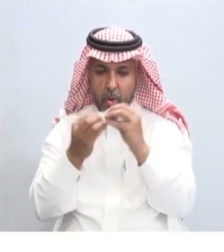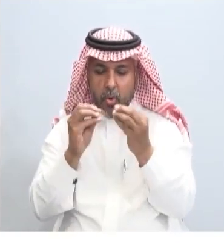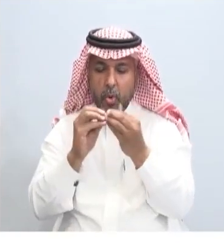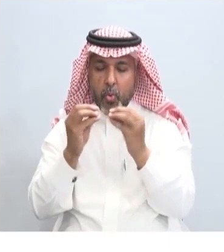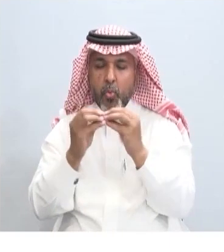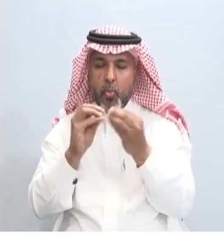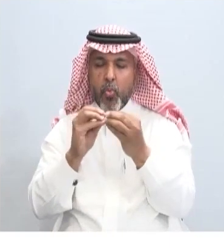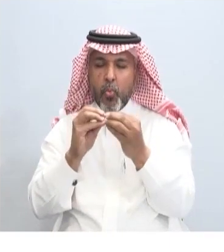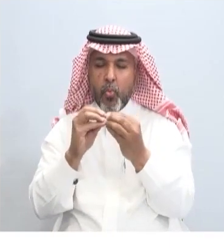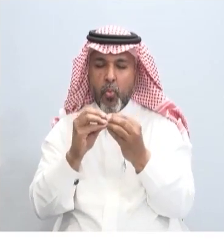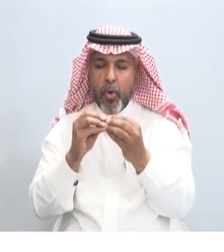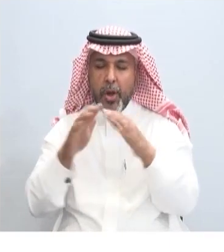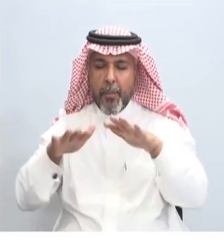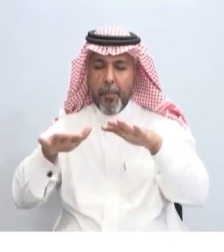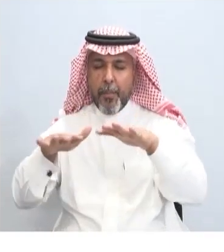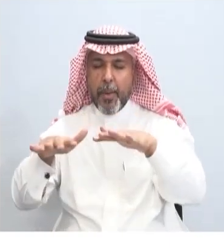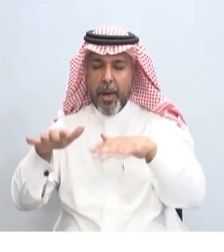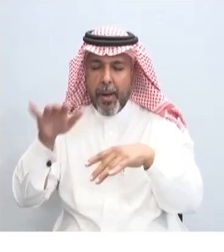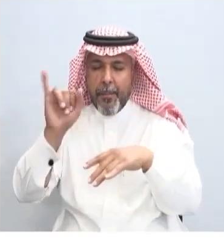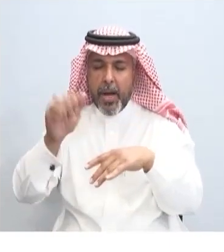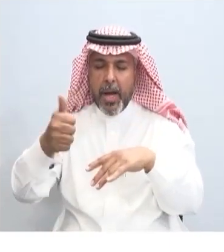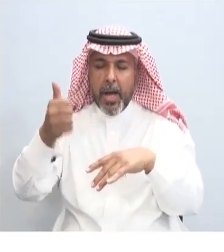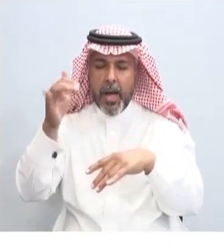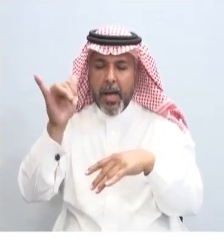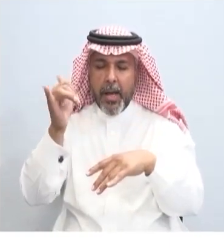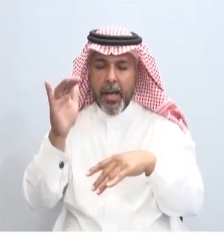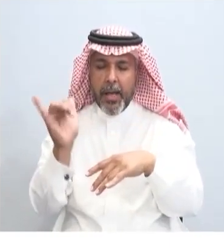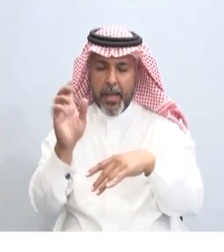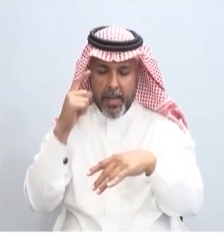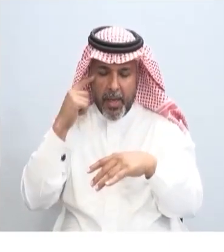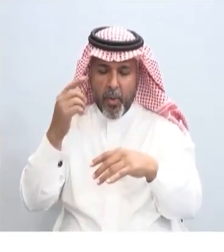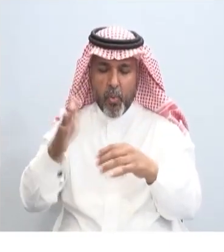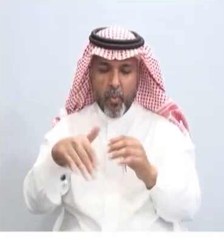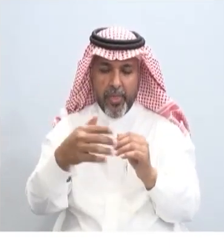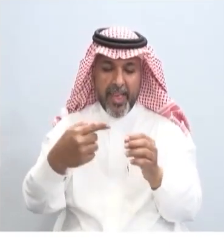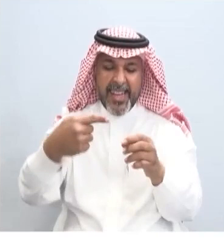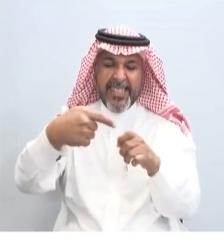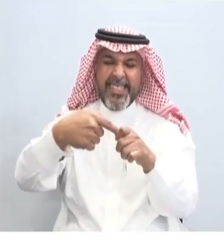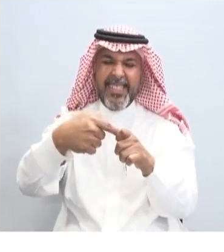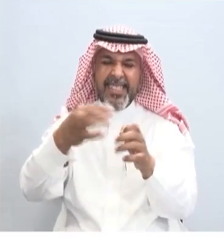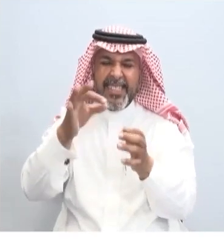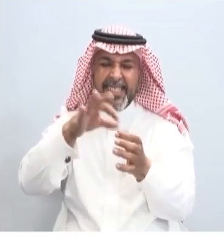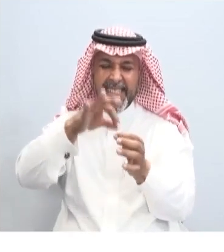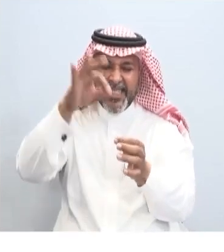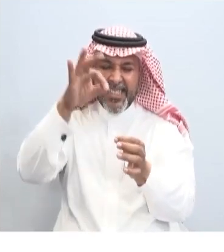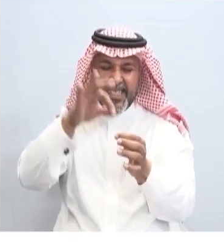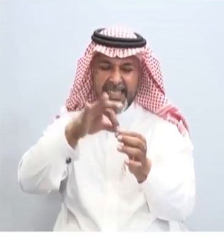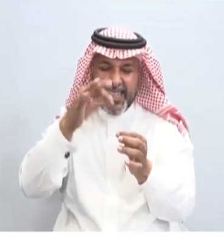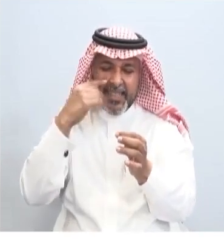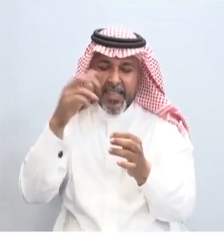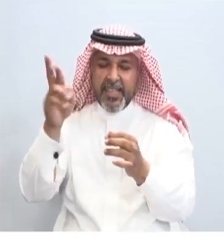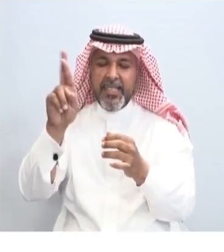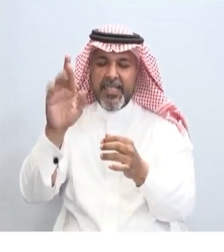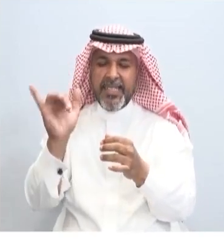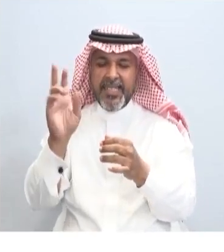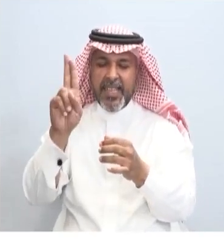مائيه او الوان زيتيه اللوحات ذات الالوان المائيه هذه اللوحات واللوحات